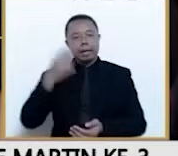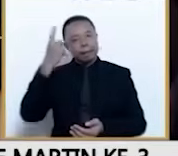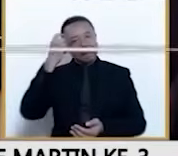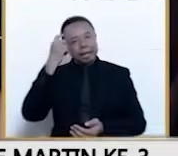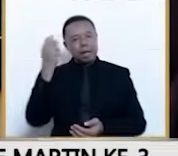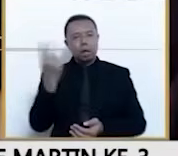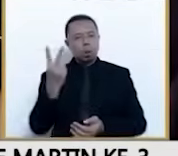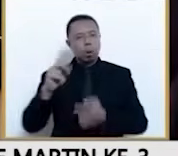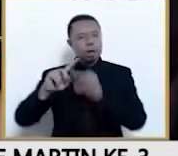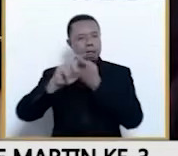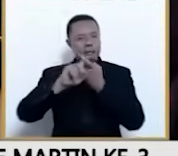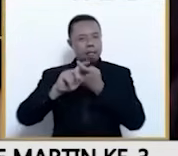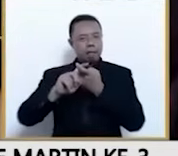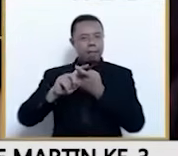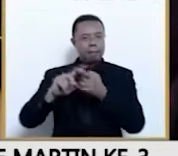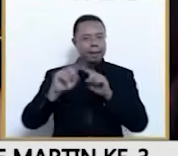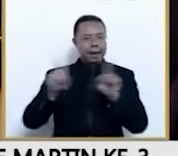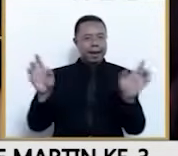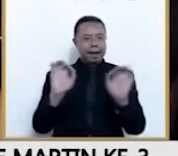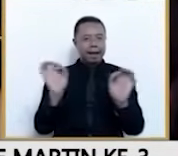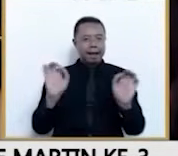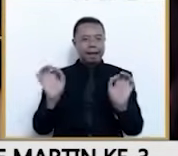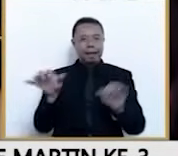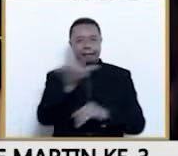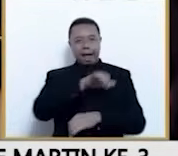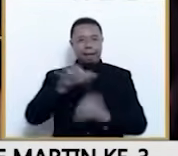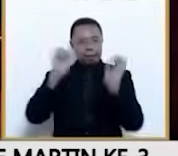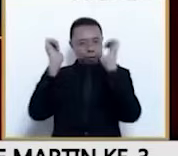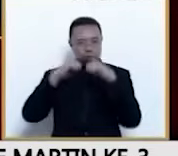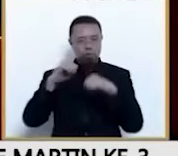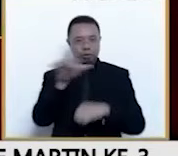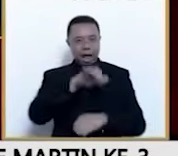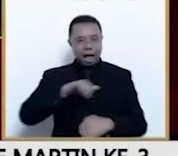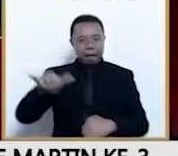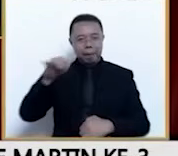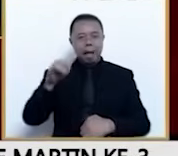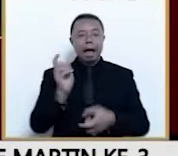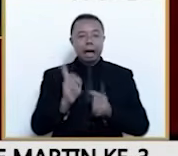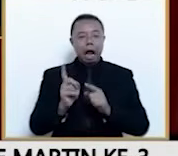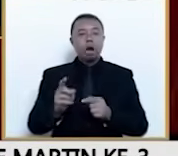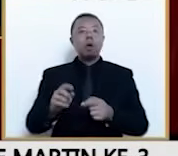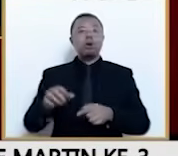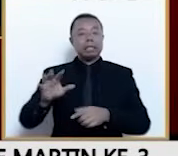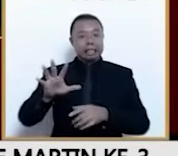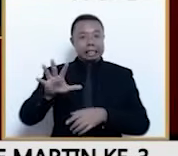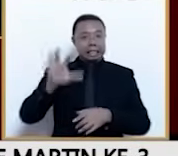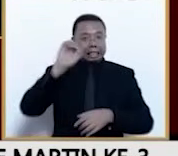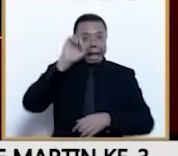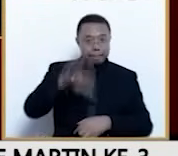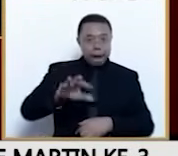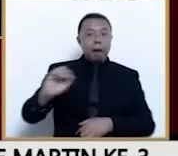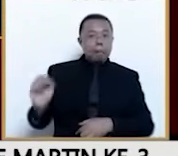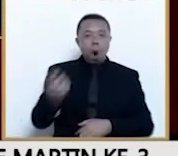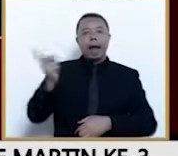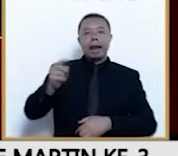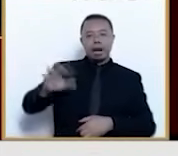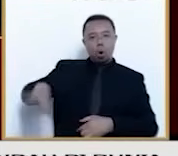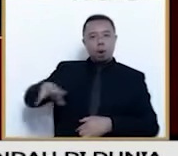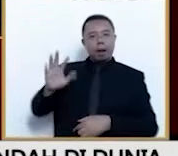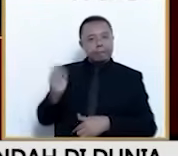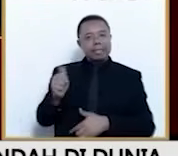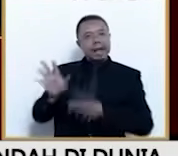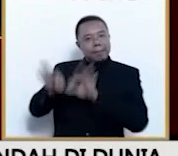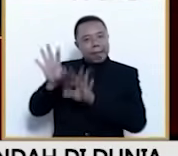pikir kedua sahabat saya ini tidak ada perbedaan. Semua sepakat bahwa apabila memang sampah itu bisa dikelola dari mulai